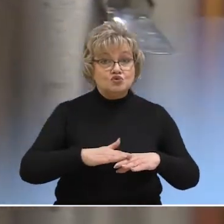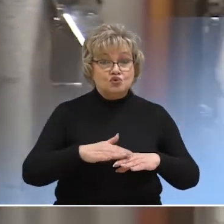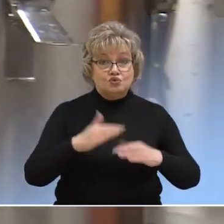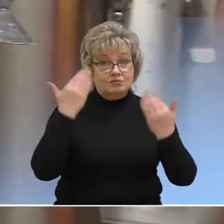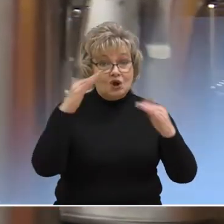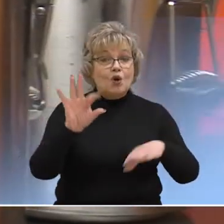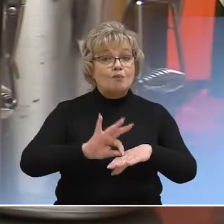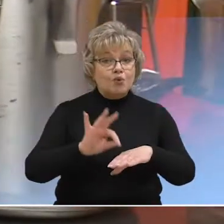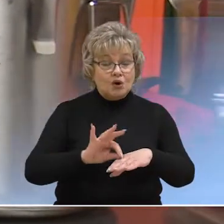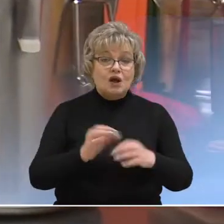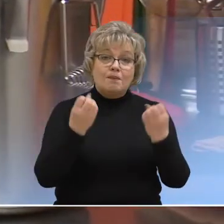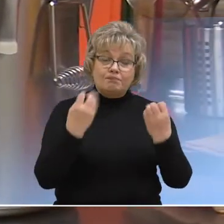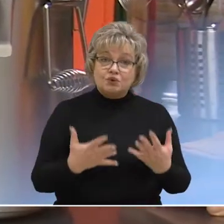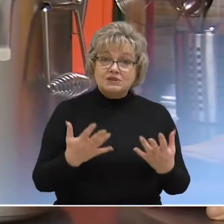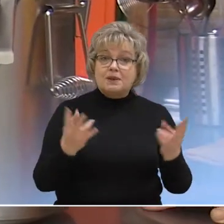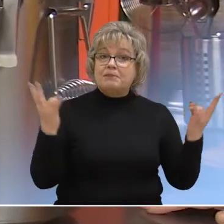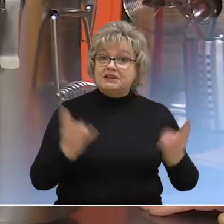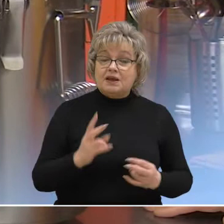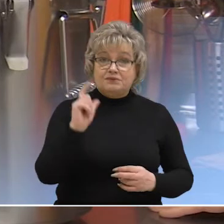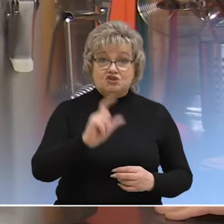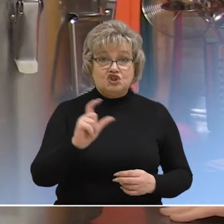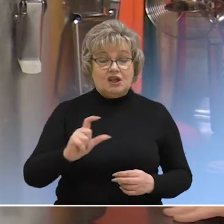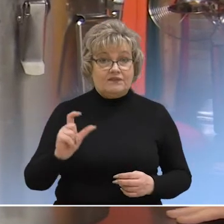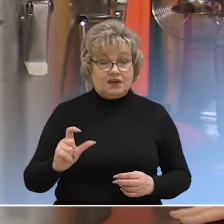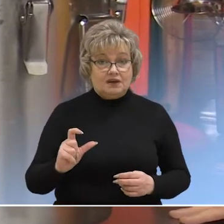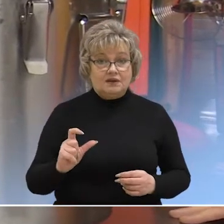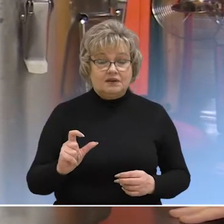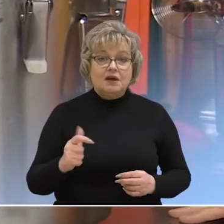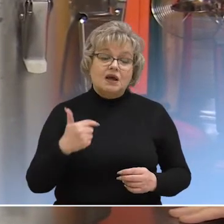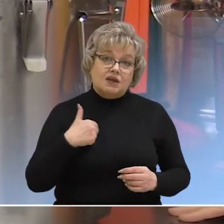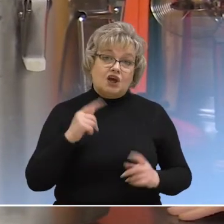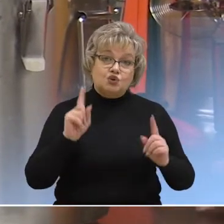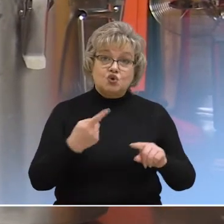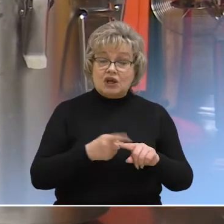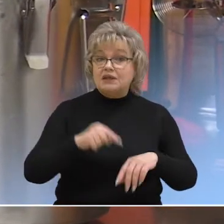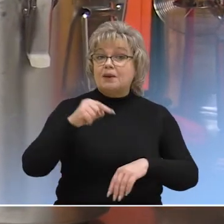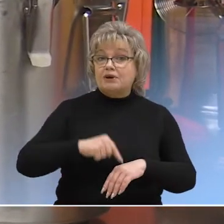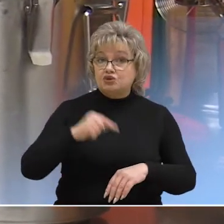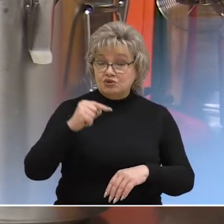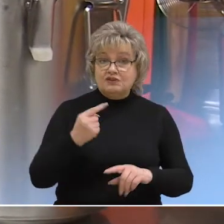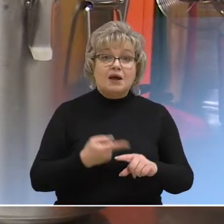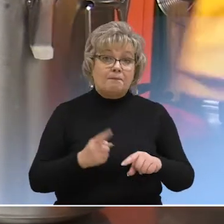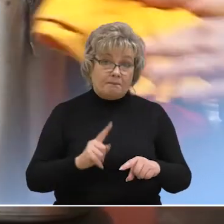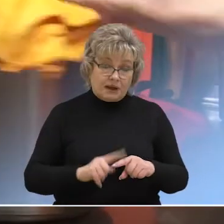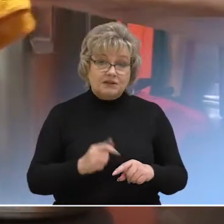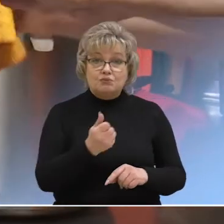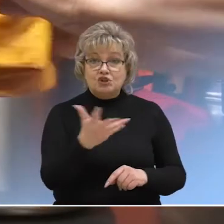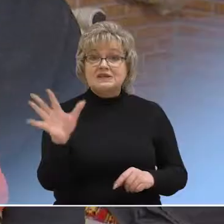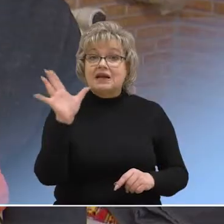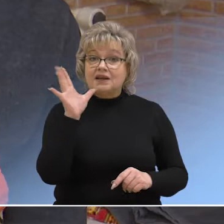это, ну, просто естественная потребность человека. И вот я тоже это почувствовала, и поэтому вот мы уже несколько